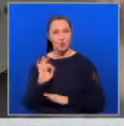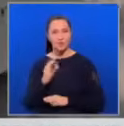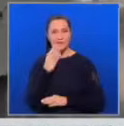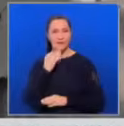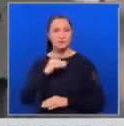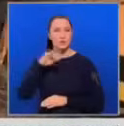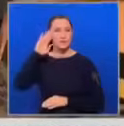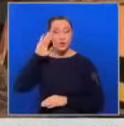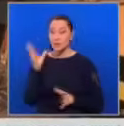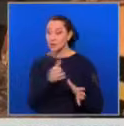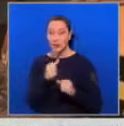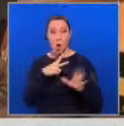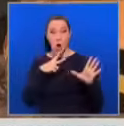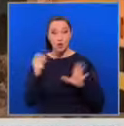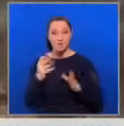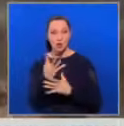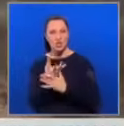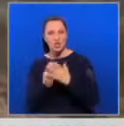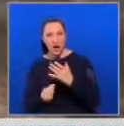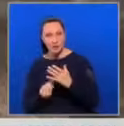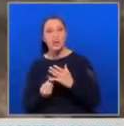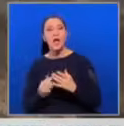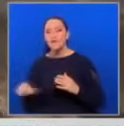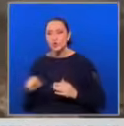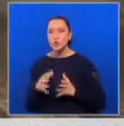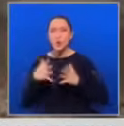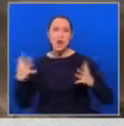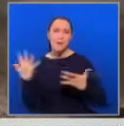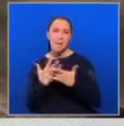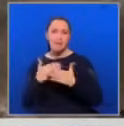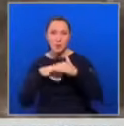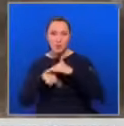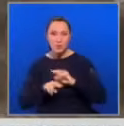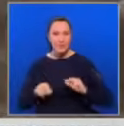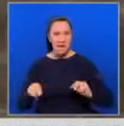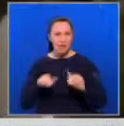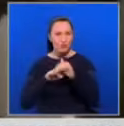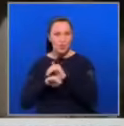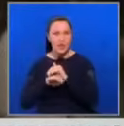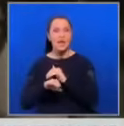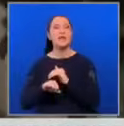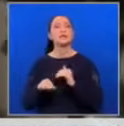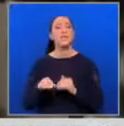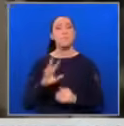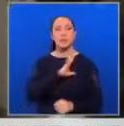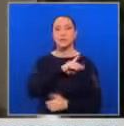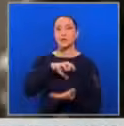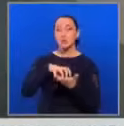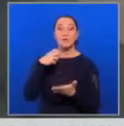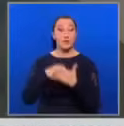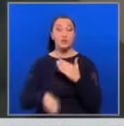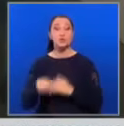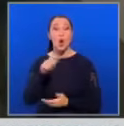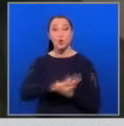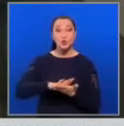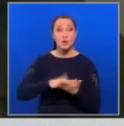израелските сили са открили 800 шахти водещи към огромната мрежа от подземни тунели и бункери на палестинската групировка и твърдят че са